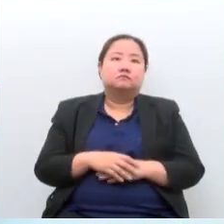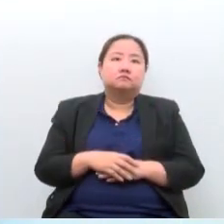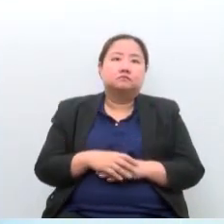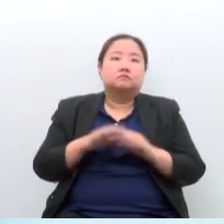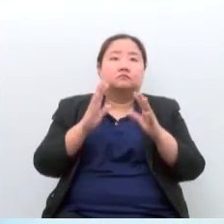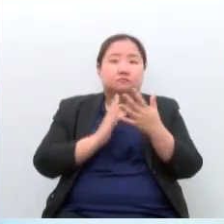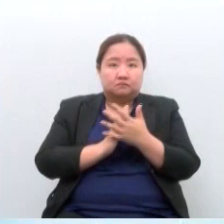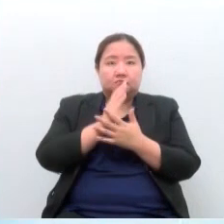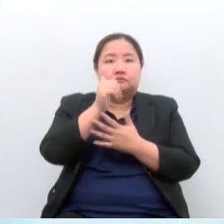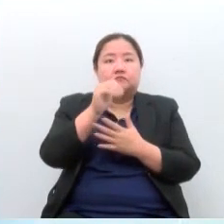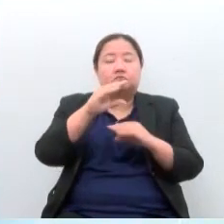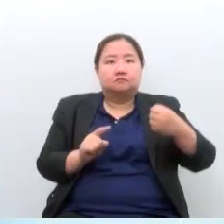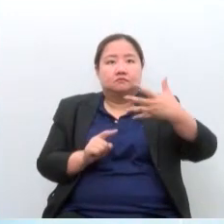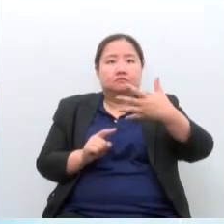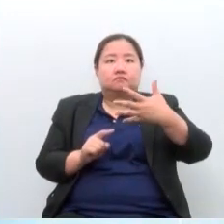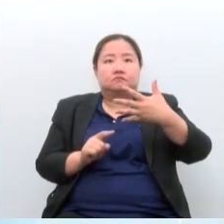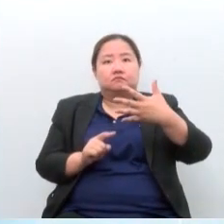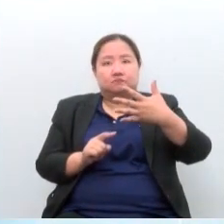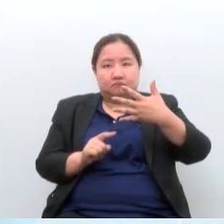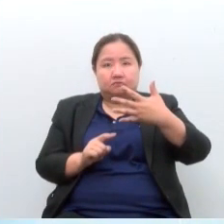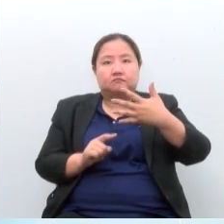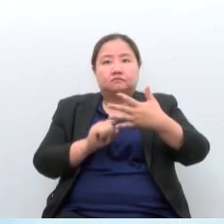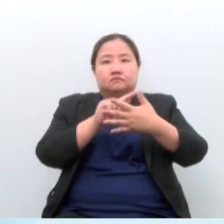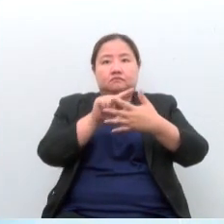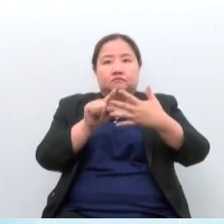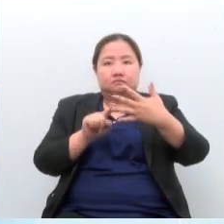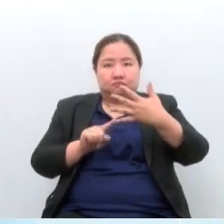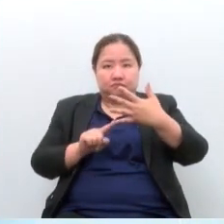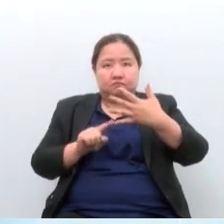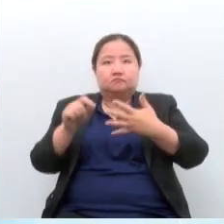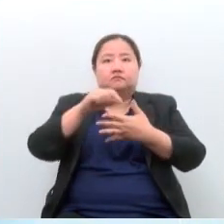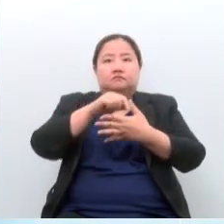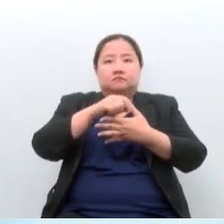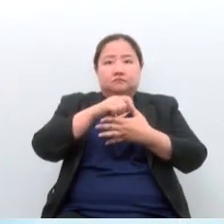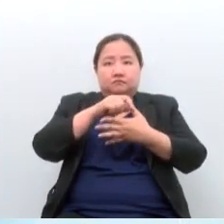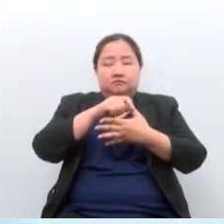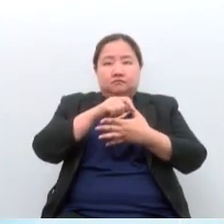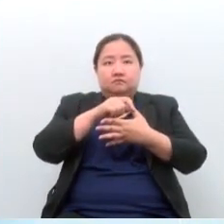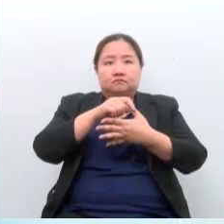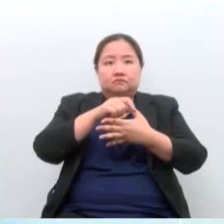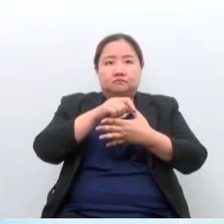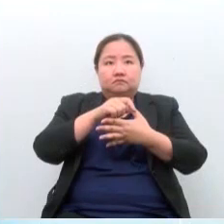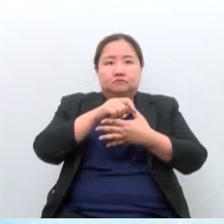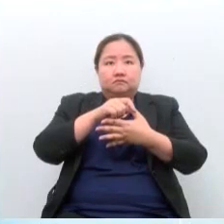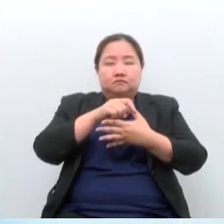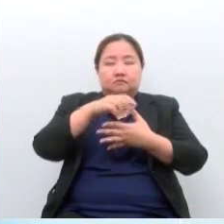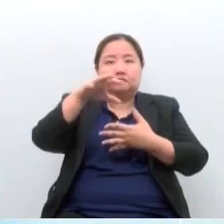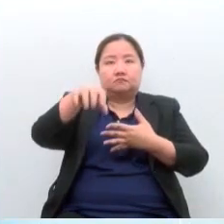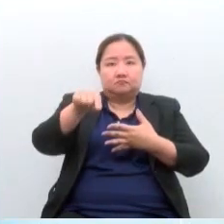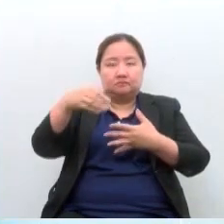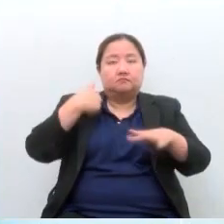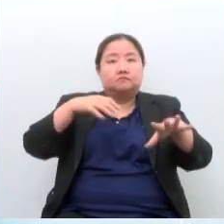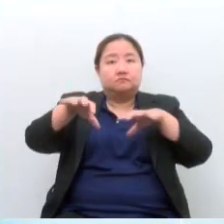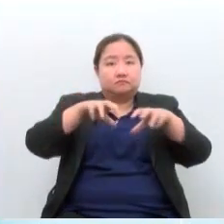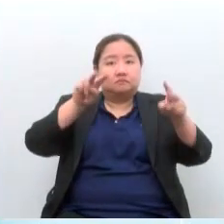ขอสำเร็จของโครงการเนี่ย 5ตัวชี้วัดนะครับอันแรกก็คือว่าถ้าเขตพื้นที่สามารถจัดการได้ตาม